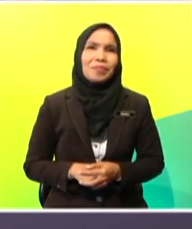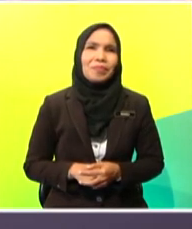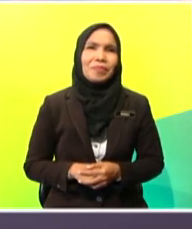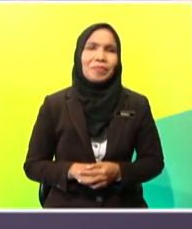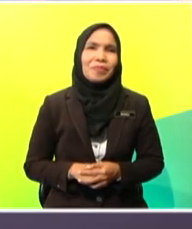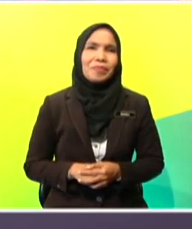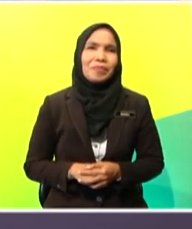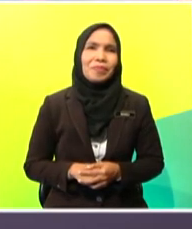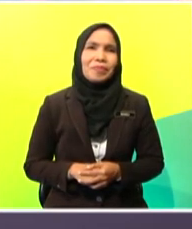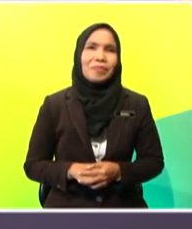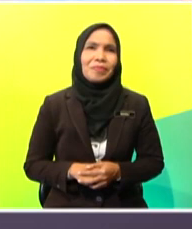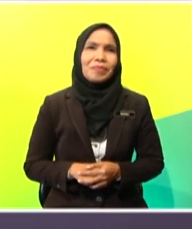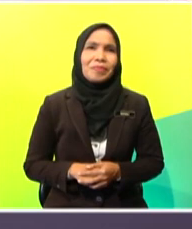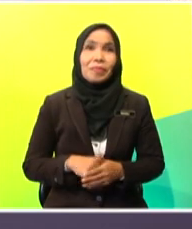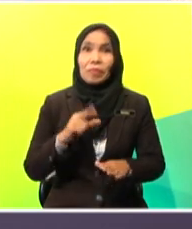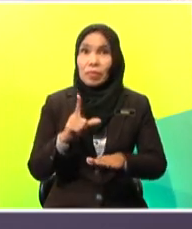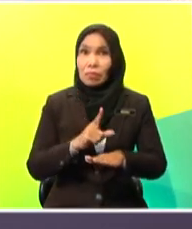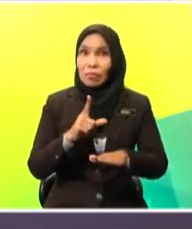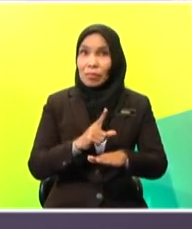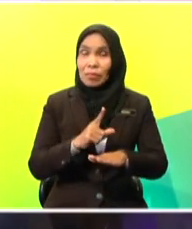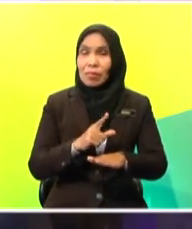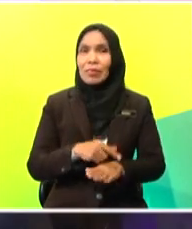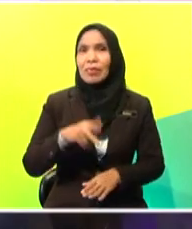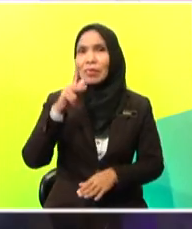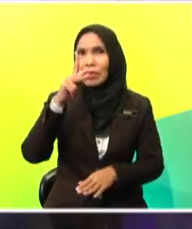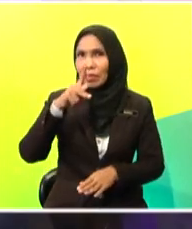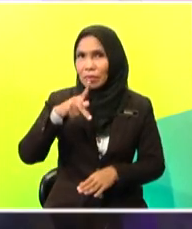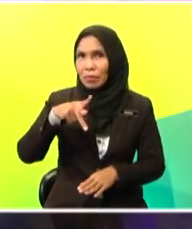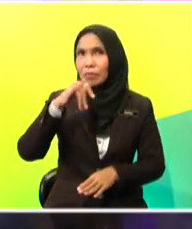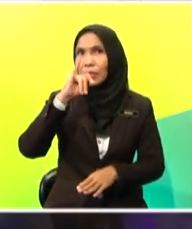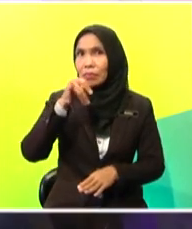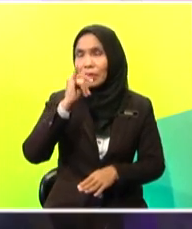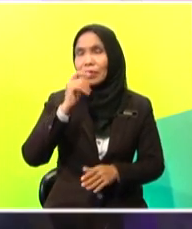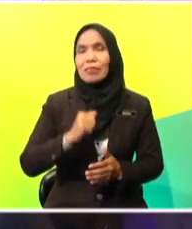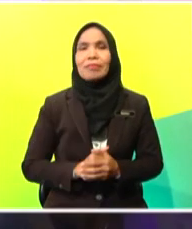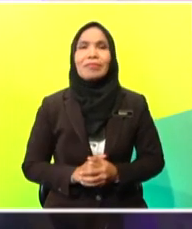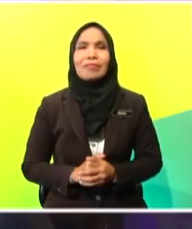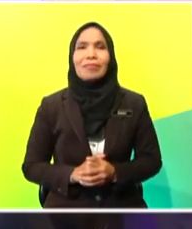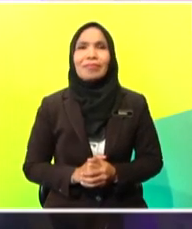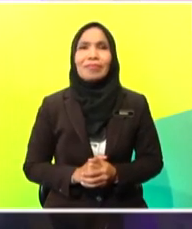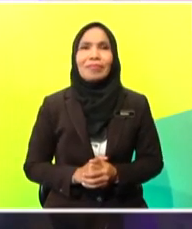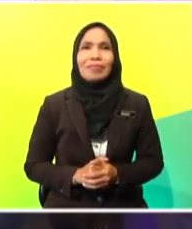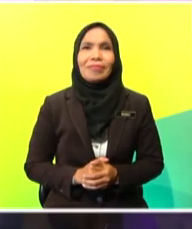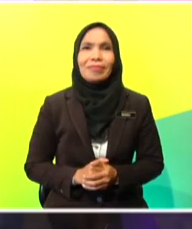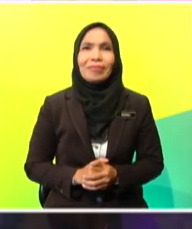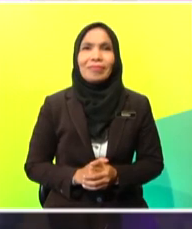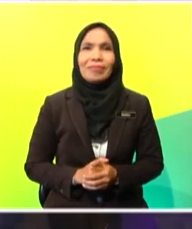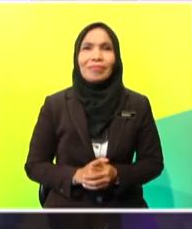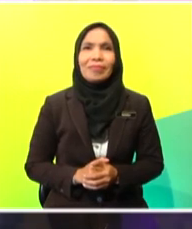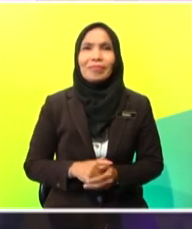menjalani latihan pendidikan jasmani cek dulu dengan act bet6 yeste dengan